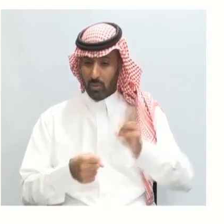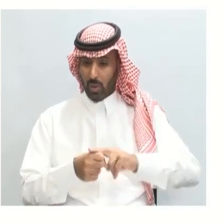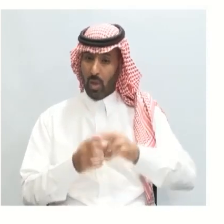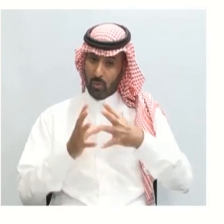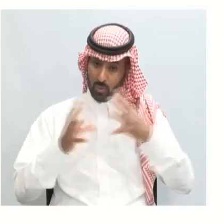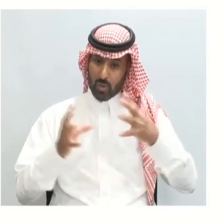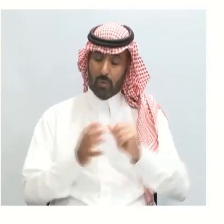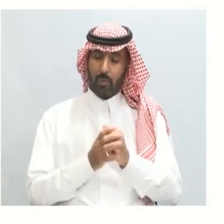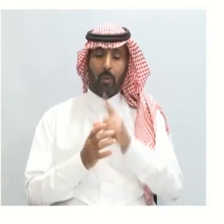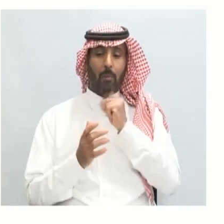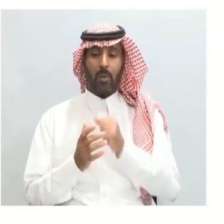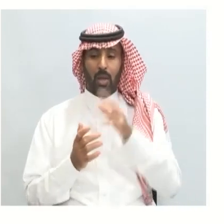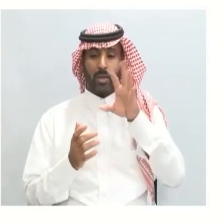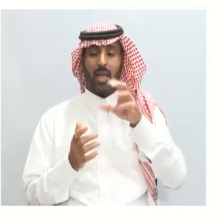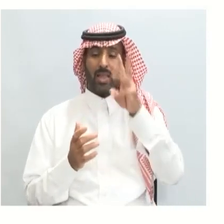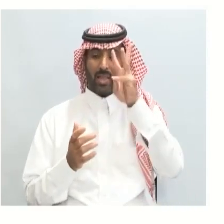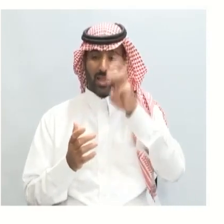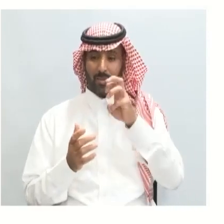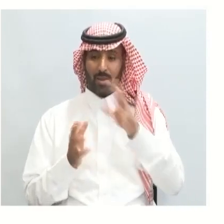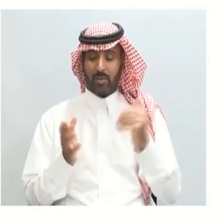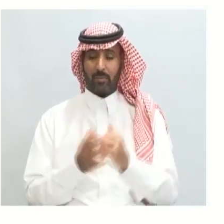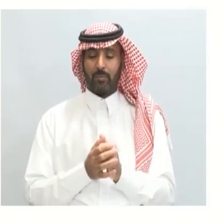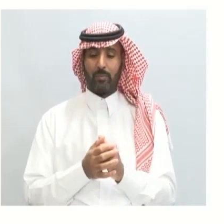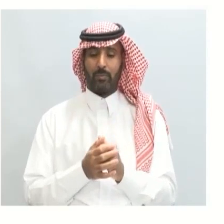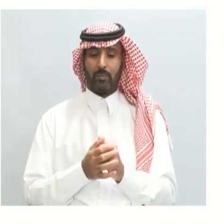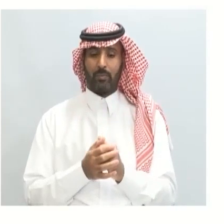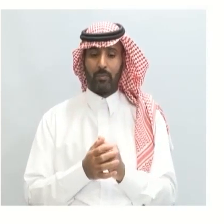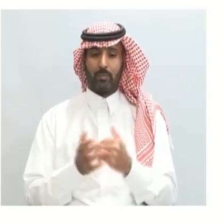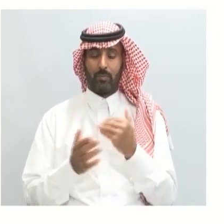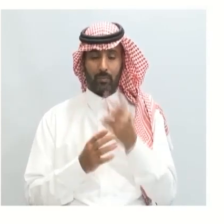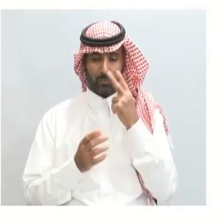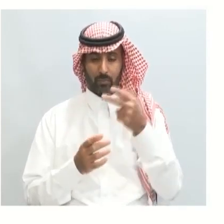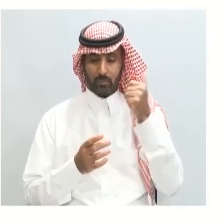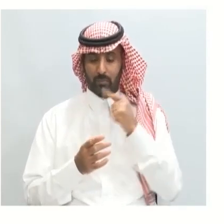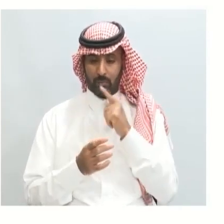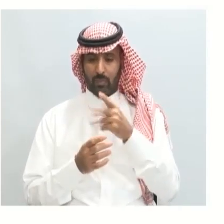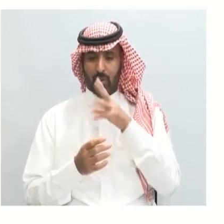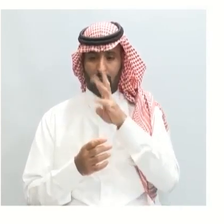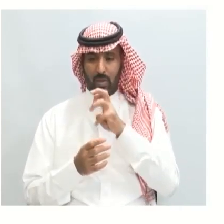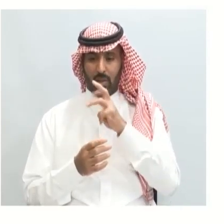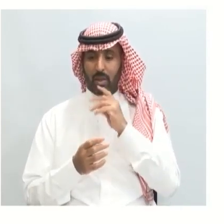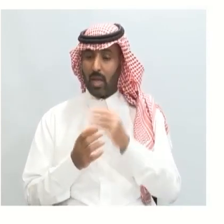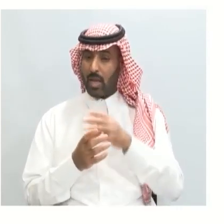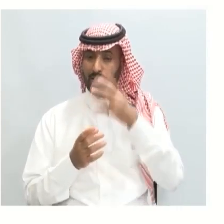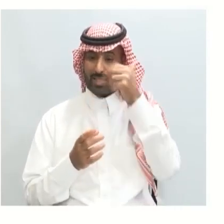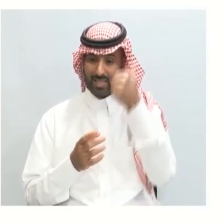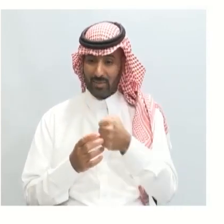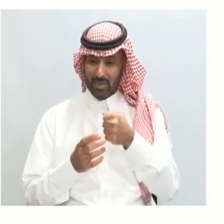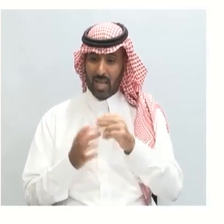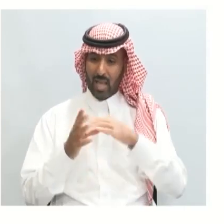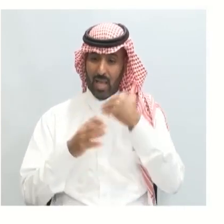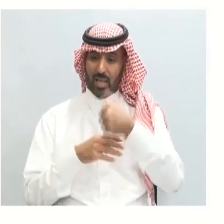درجه الحراره 150 هنا اصبح الحجم 300 لاحظ درجه الحراره 300 هنا اصبح الحجم